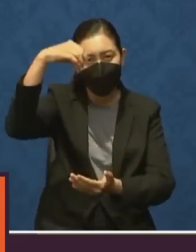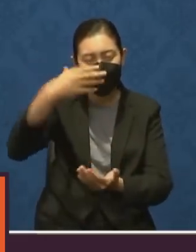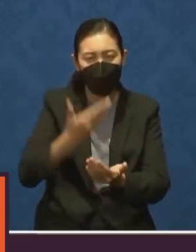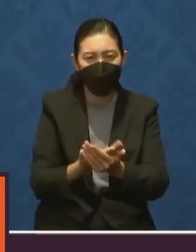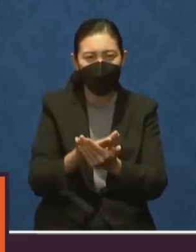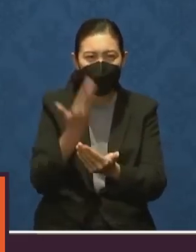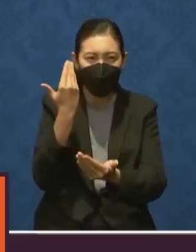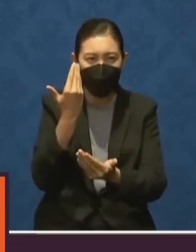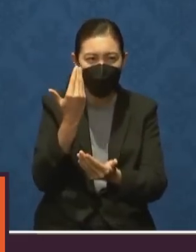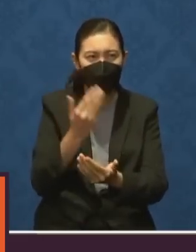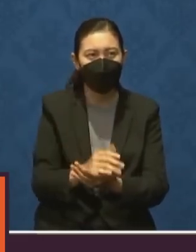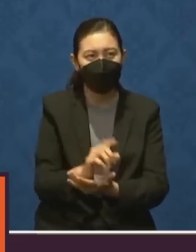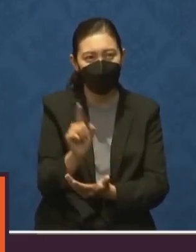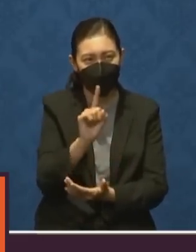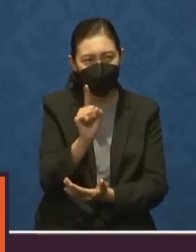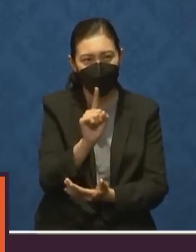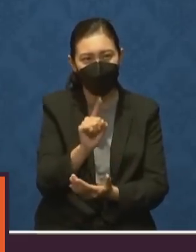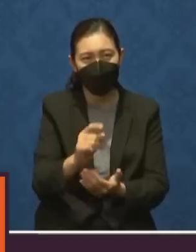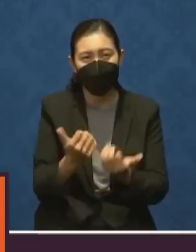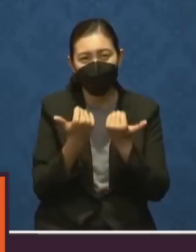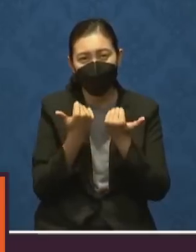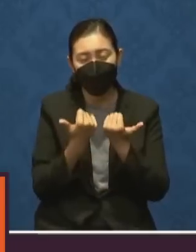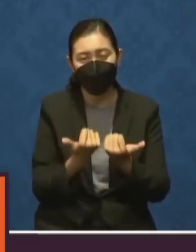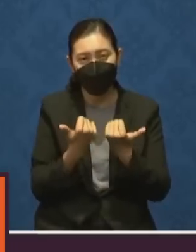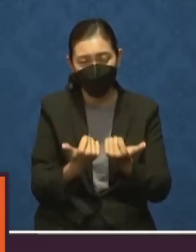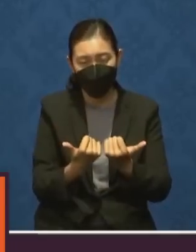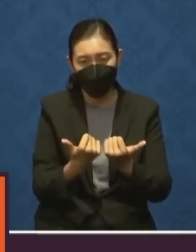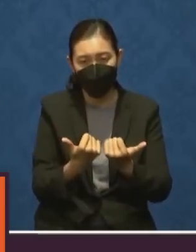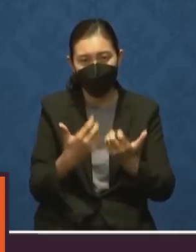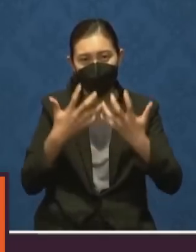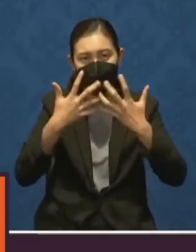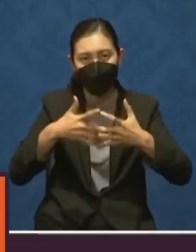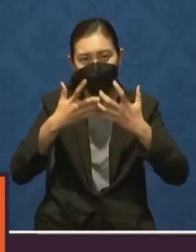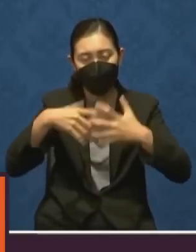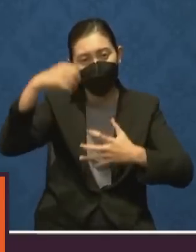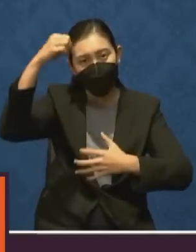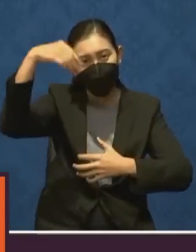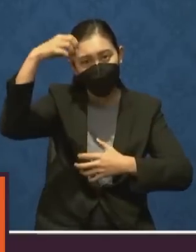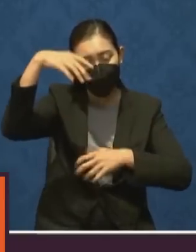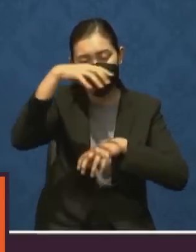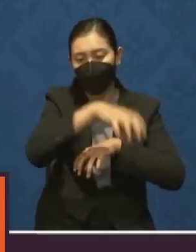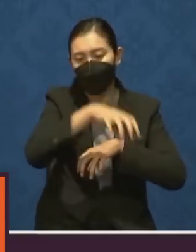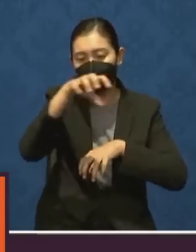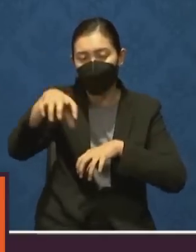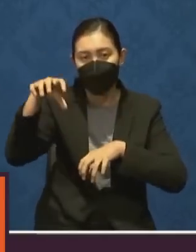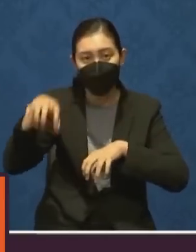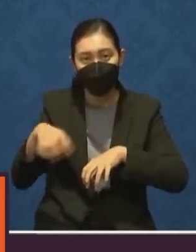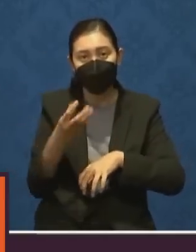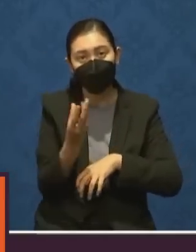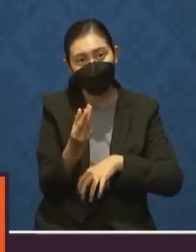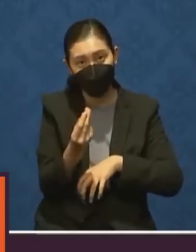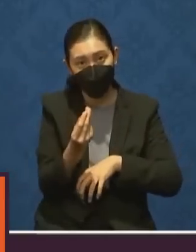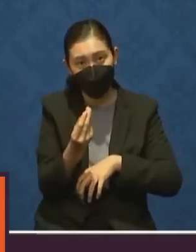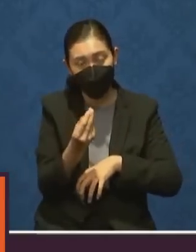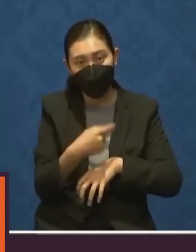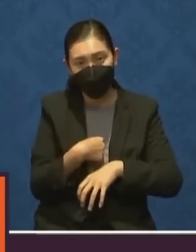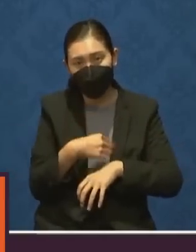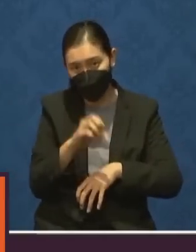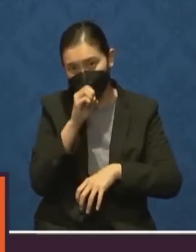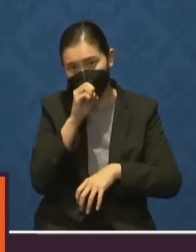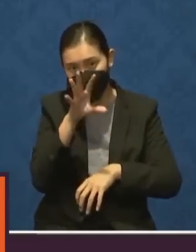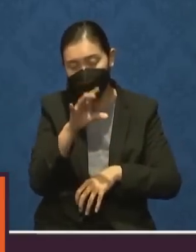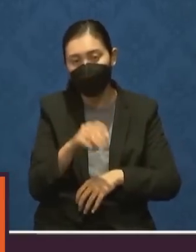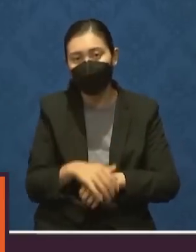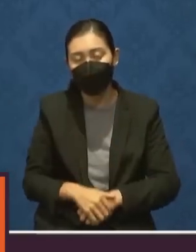ตเริ่จากถามกว่าตอนนี้เรามีลไฟฟ้ามากเทาไ่ครับตอนนี้ตกใจมัาเรามี